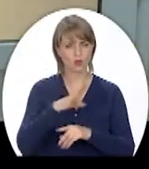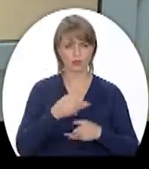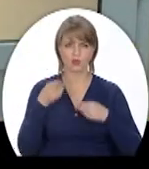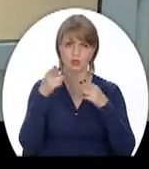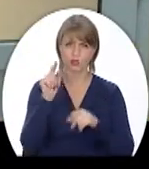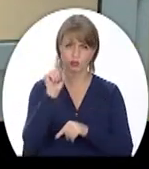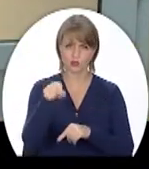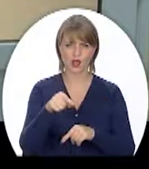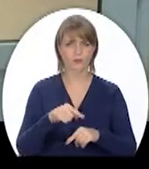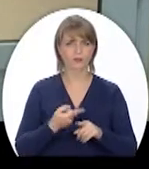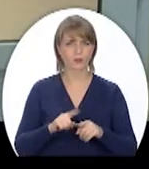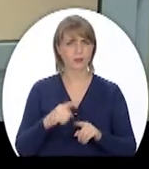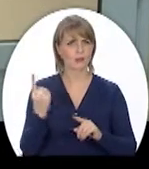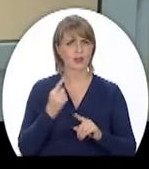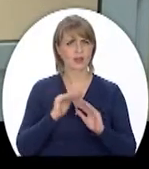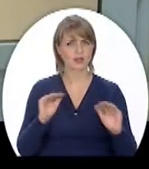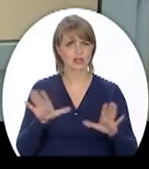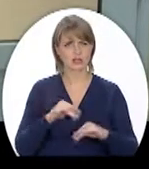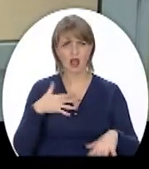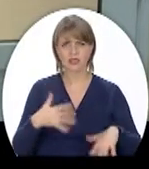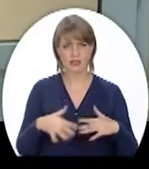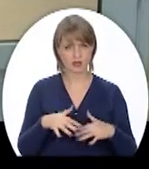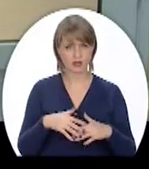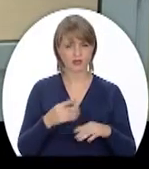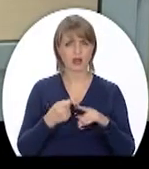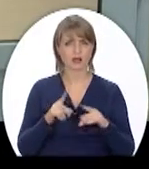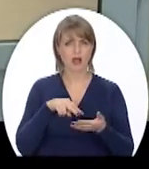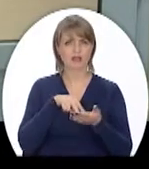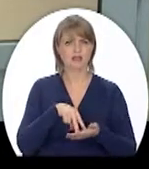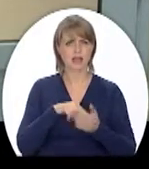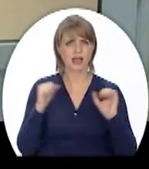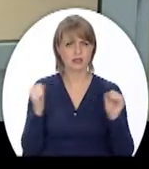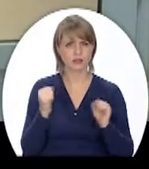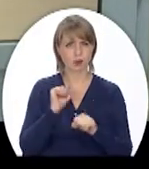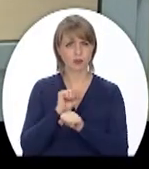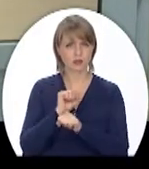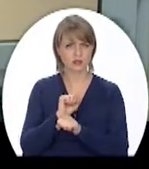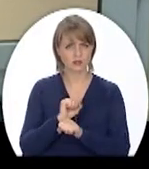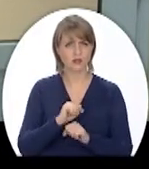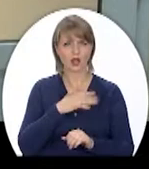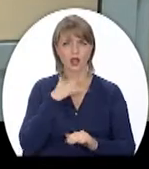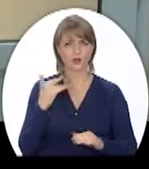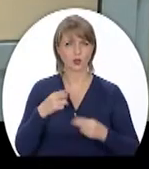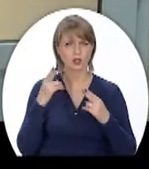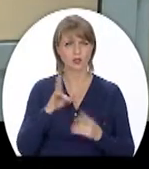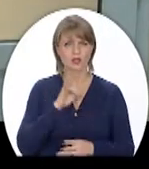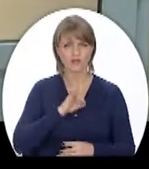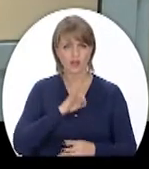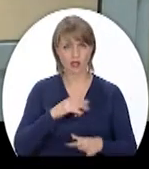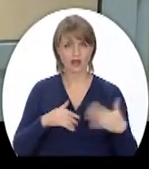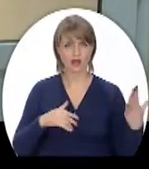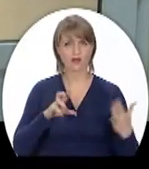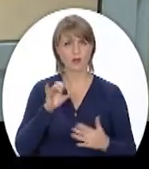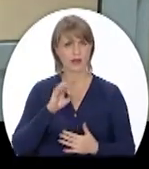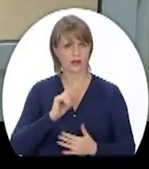что, во-первых, детки все ослабленные. Это стоять зимой на остановках. Многие едут с Нефтяников, с Левого